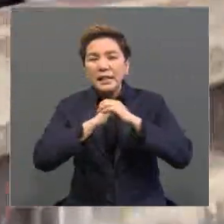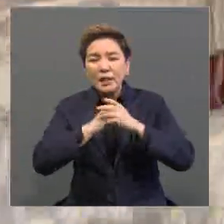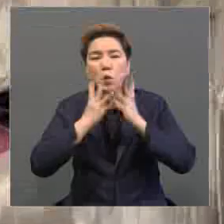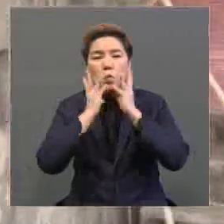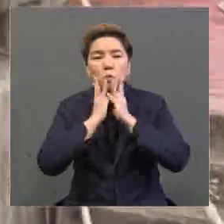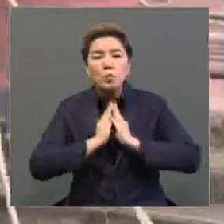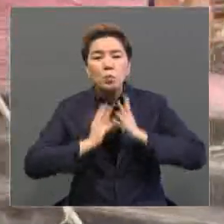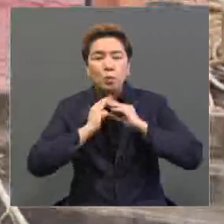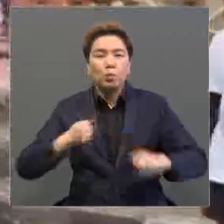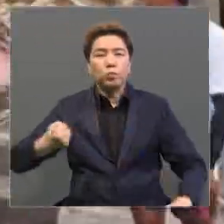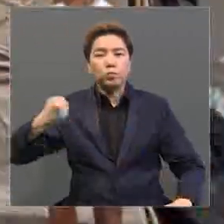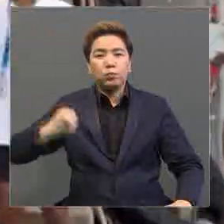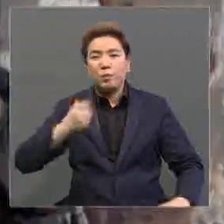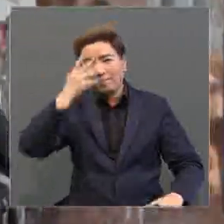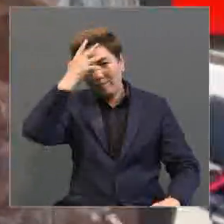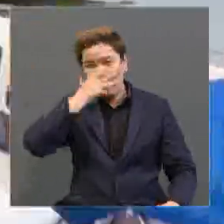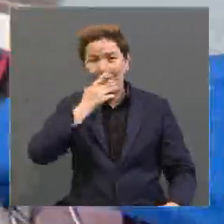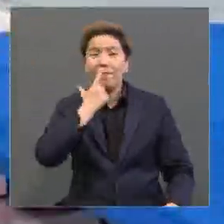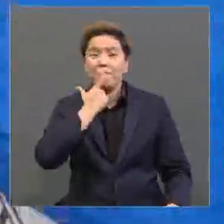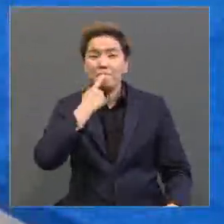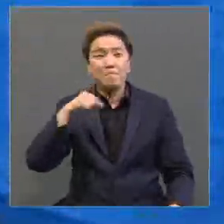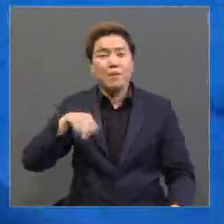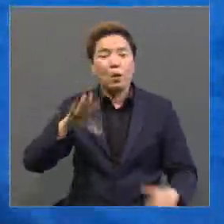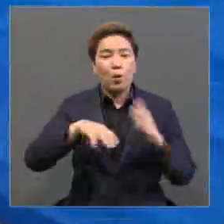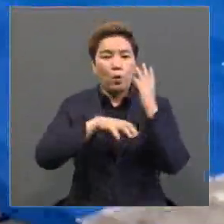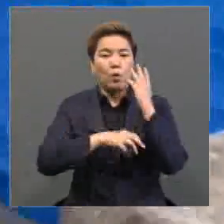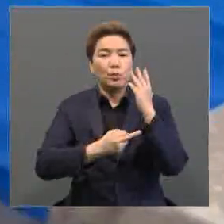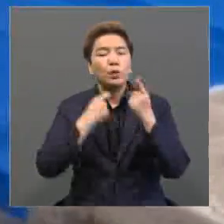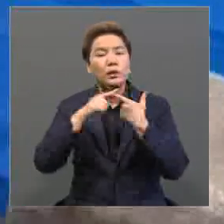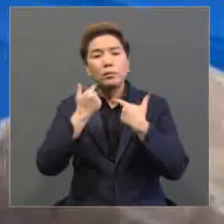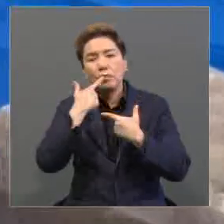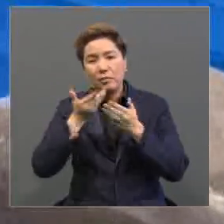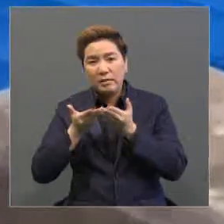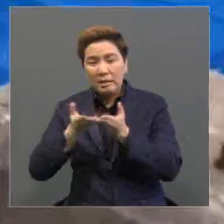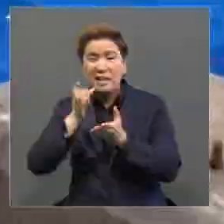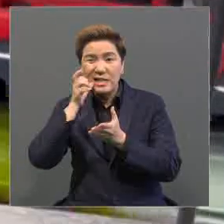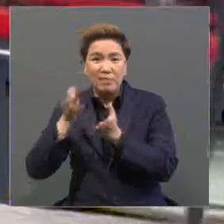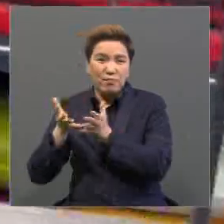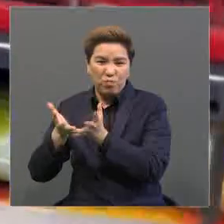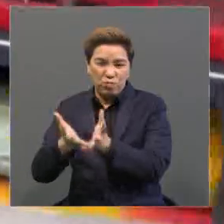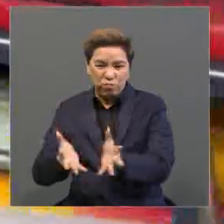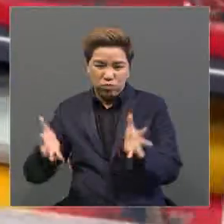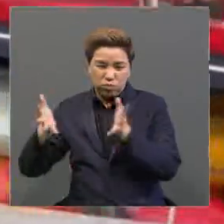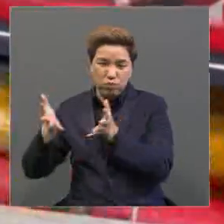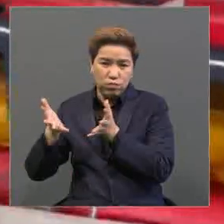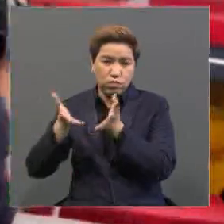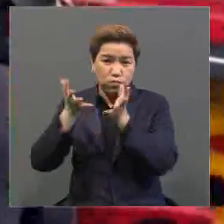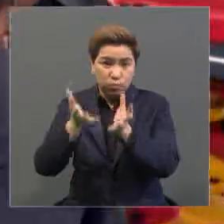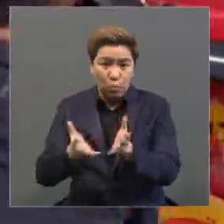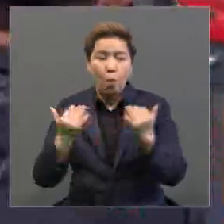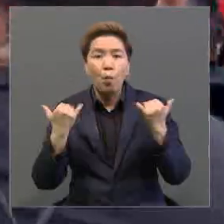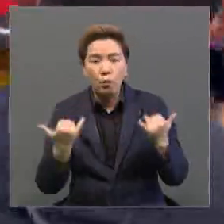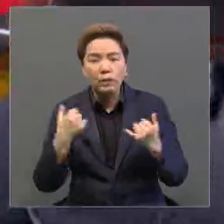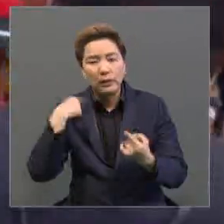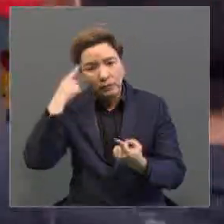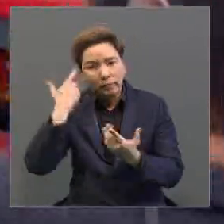ประจำศาลเจ้ากวนอูเกาะสมุยทีนี้นายอำเภอเกาะสมุยคาดการณ์ครับว่าเรือสำราญลำนี้ที่ขึ้นเย็บผ้าที่เกาะสมุยวันนี้